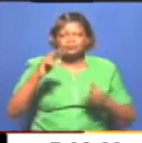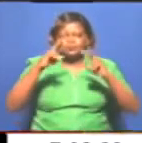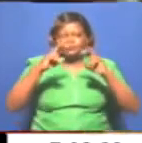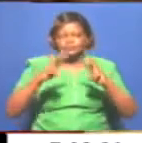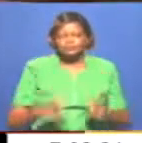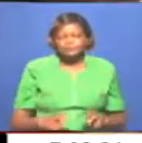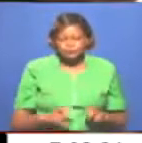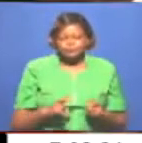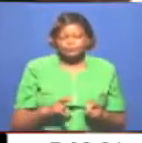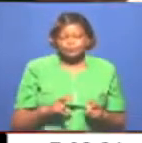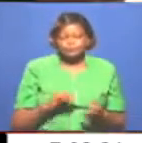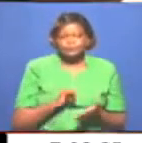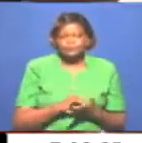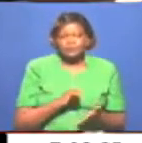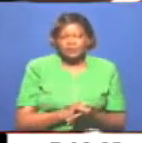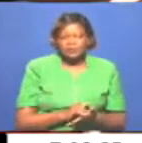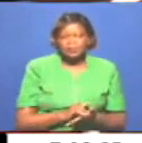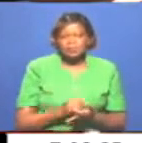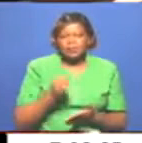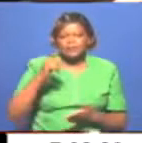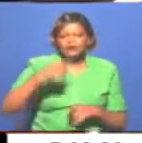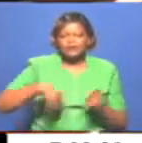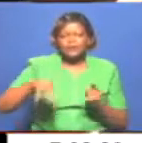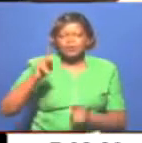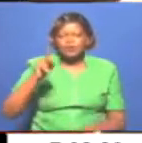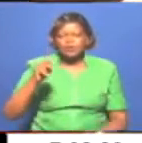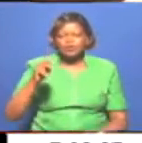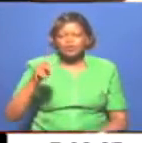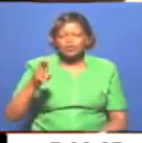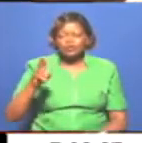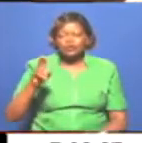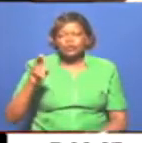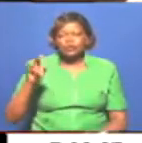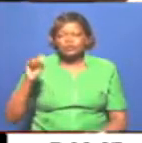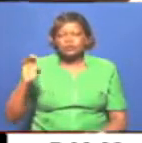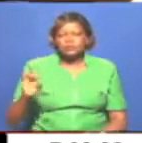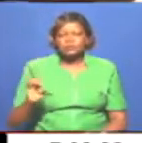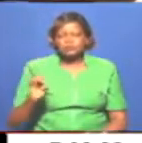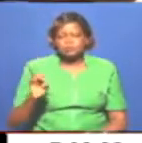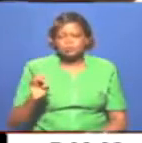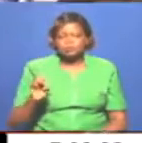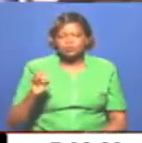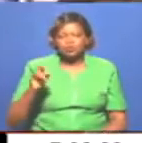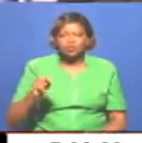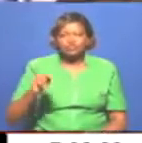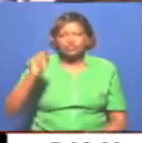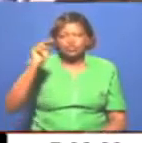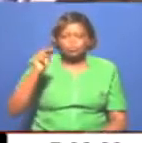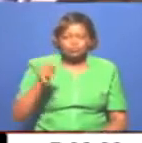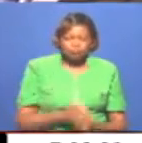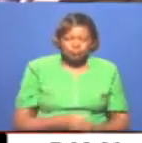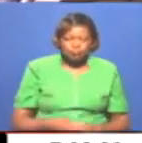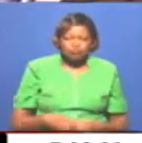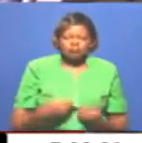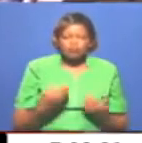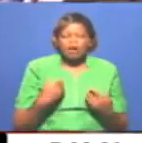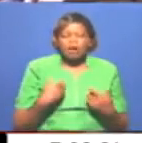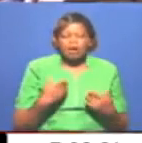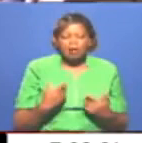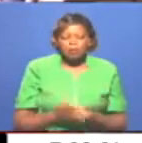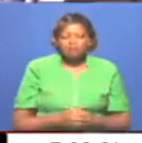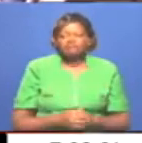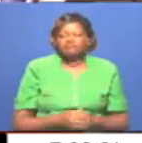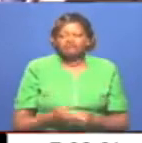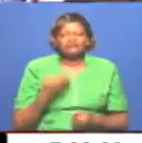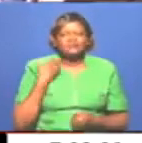kwamba mbunge wa Kitutu Chache Kusini Richard Onyonka alitoa matamshi ya chuki. Mbunge huyo alijisalimisha katika makao